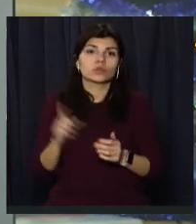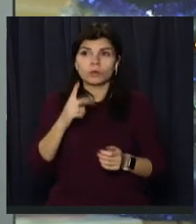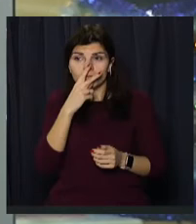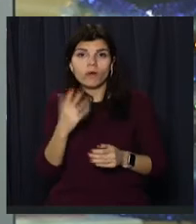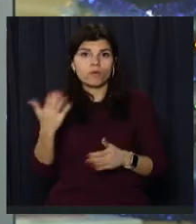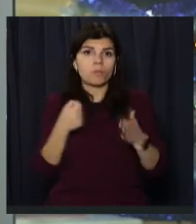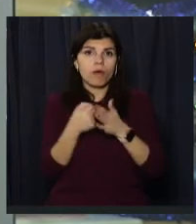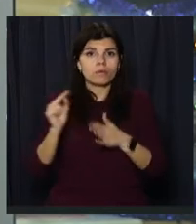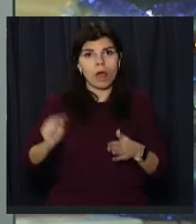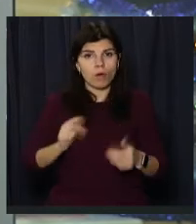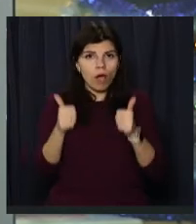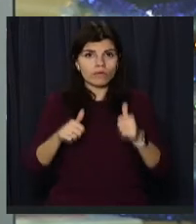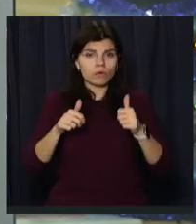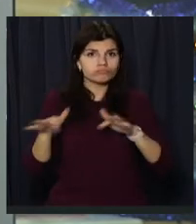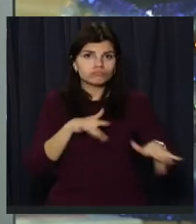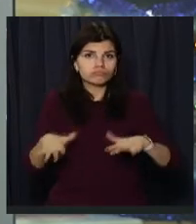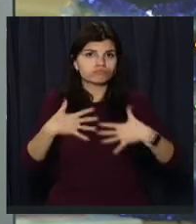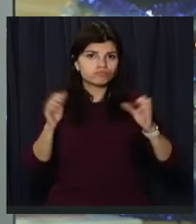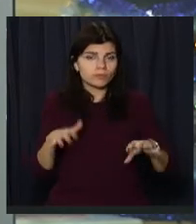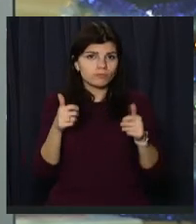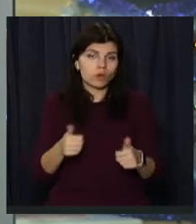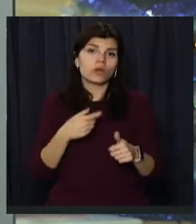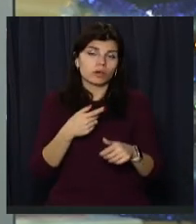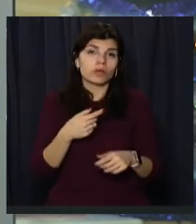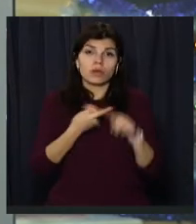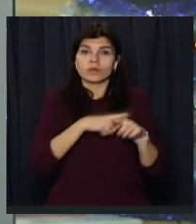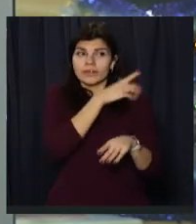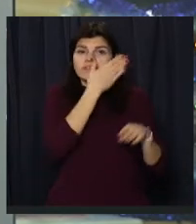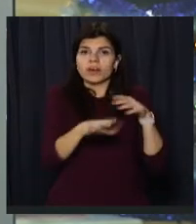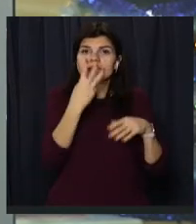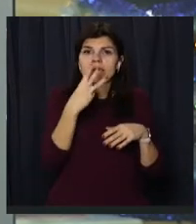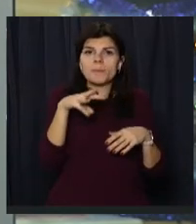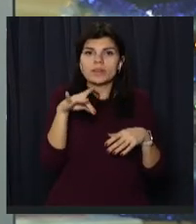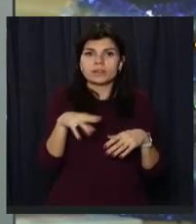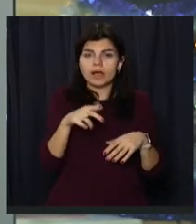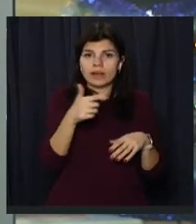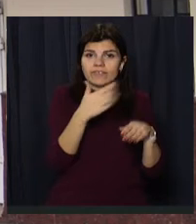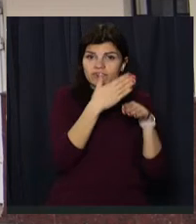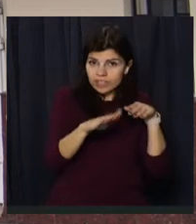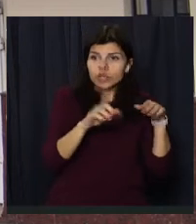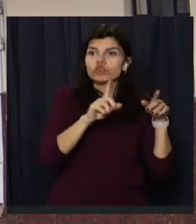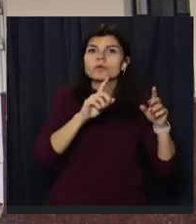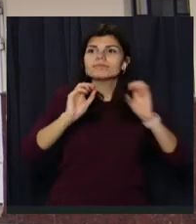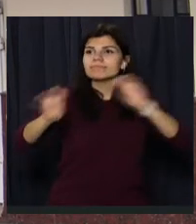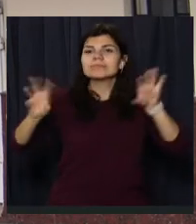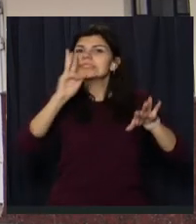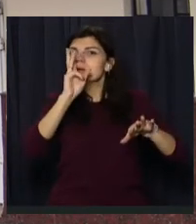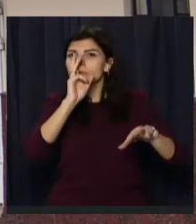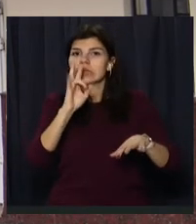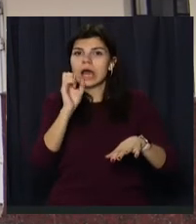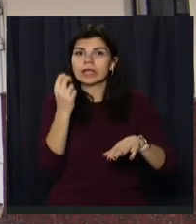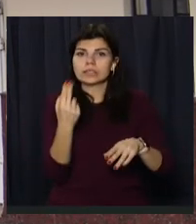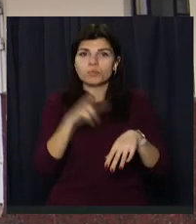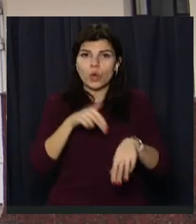У держбюджеті на це передбачили додатково майже 3 мільярди гривень. 1 мільярд виділили до додатково лише на зарплати